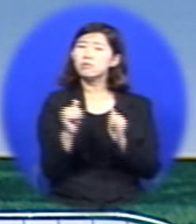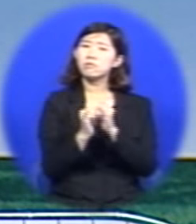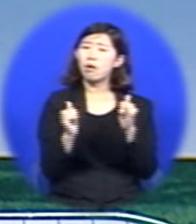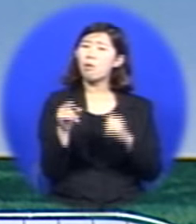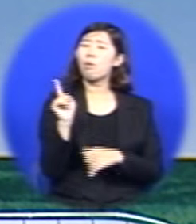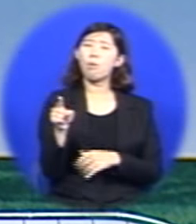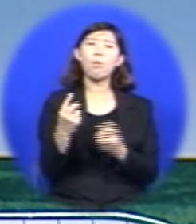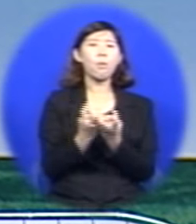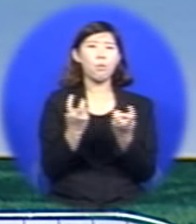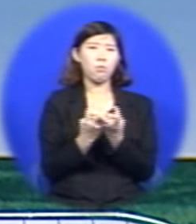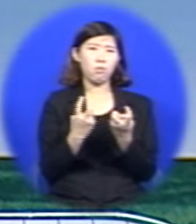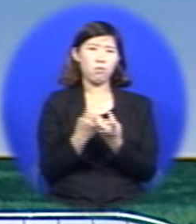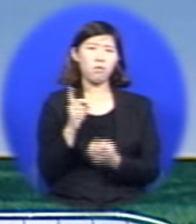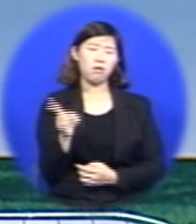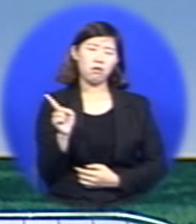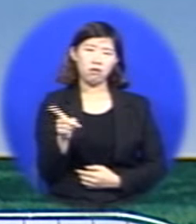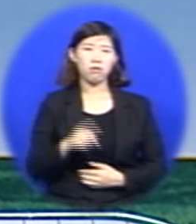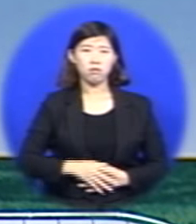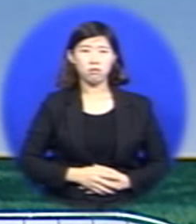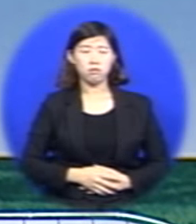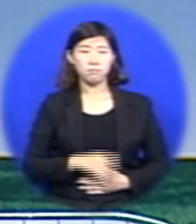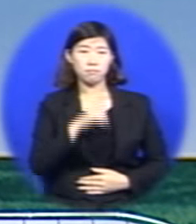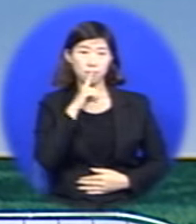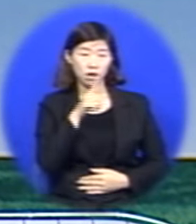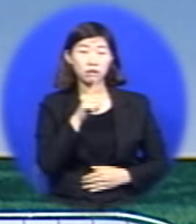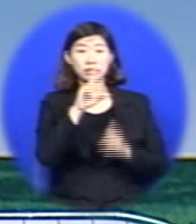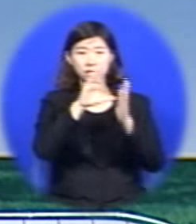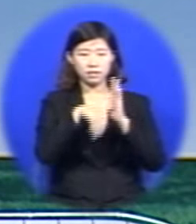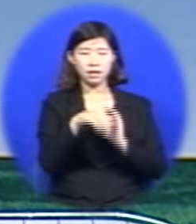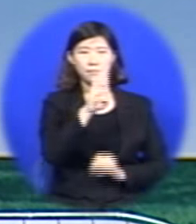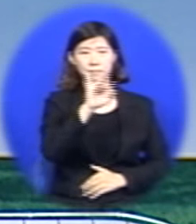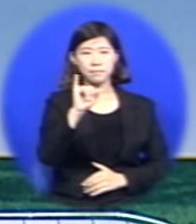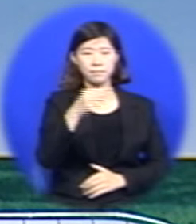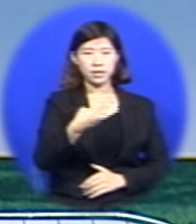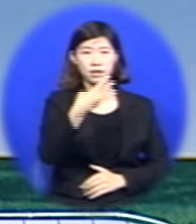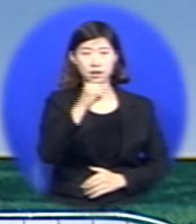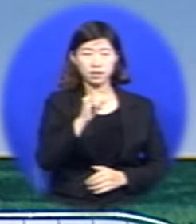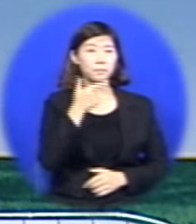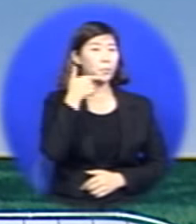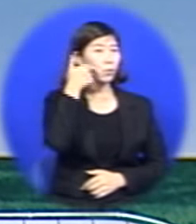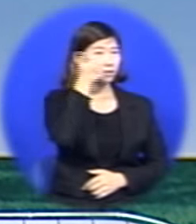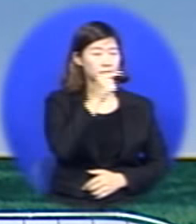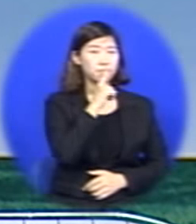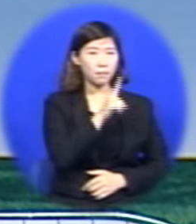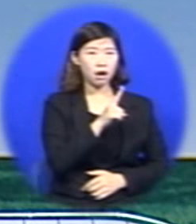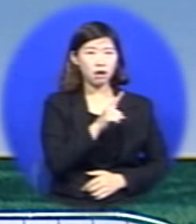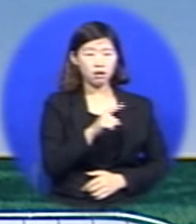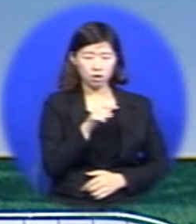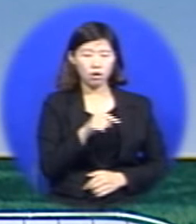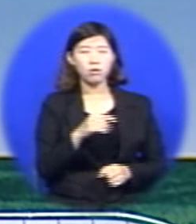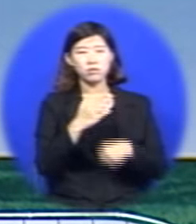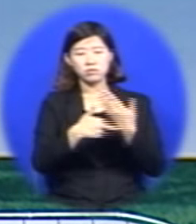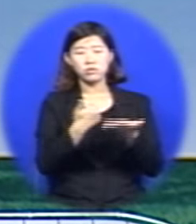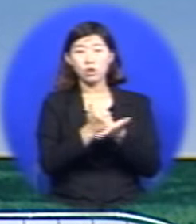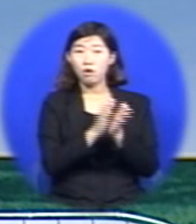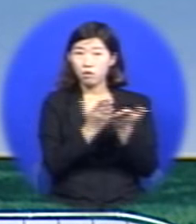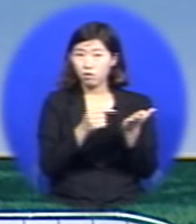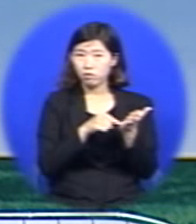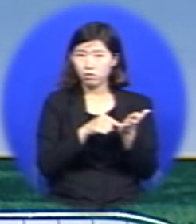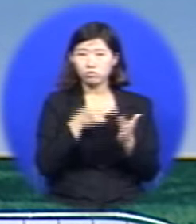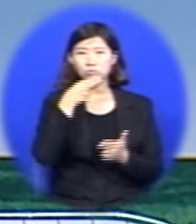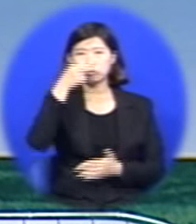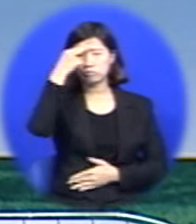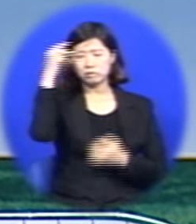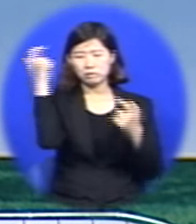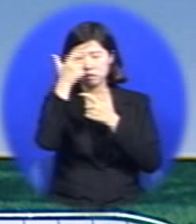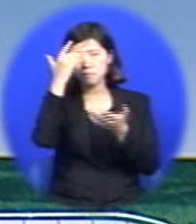됩니까? 그때 빌리 그레이엄 목사님이 그분에게 대답하기를 성경에 술 취하지 말라고 그랬습니다. 그러니까